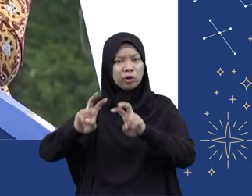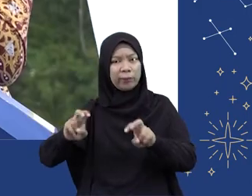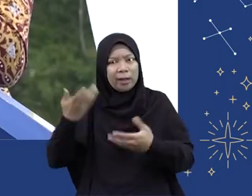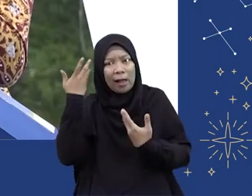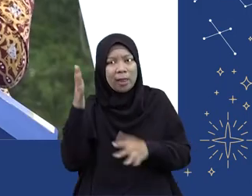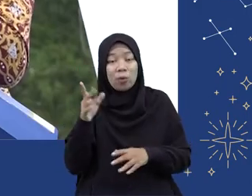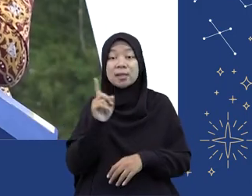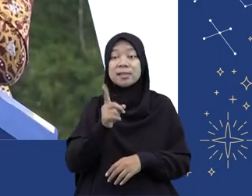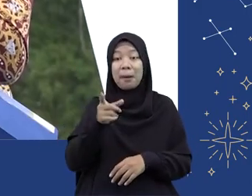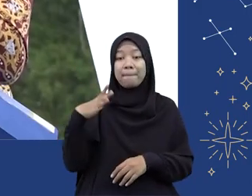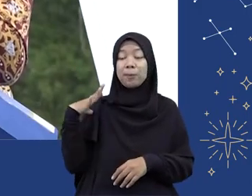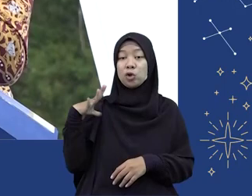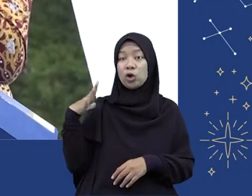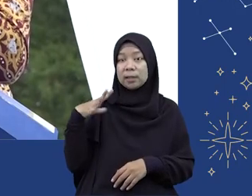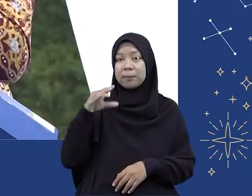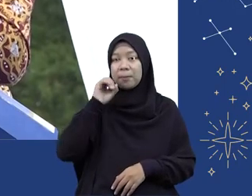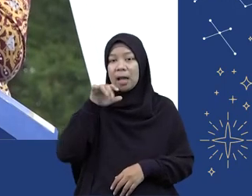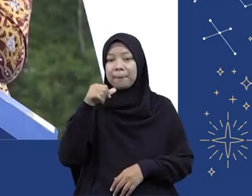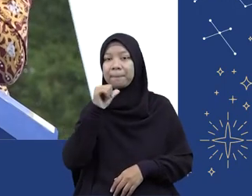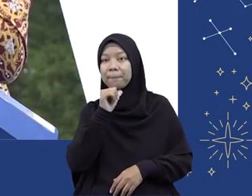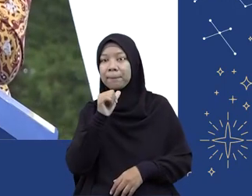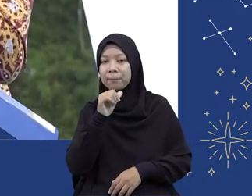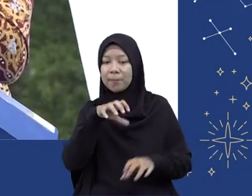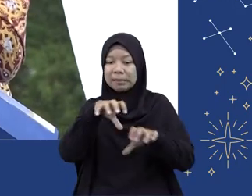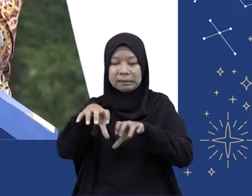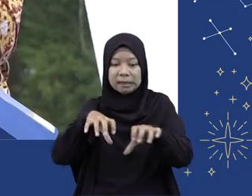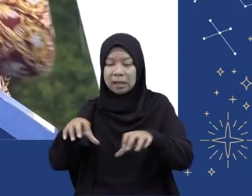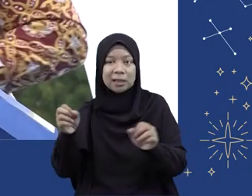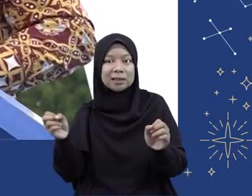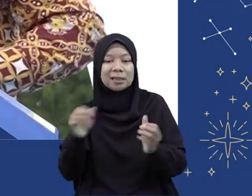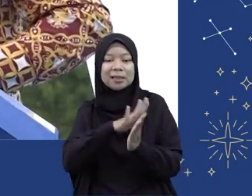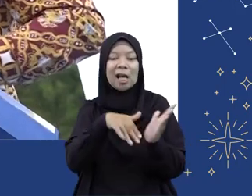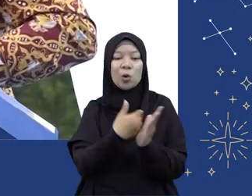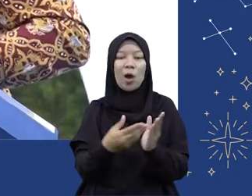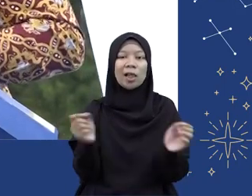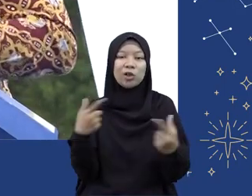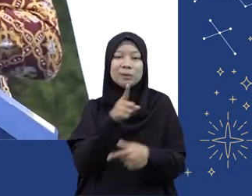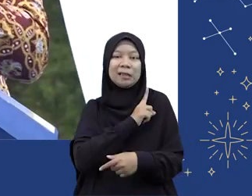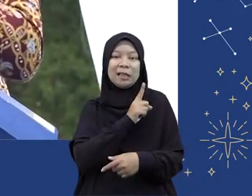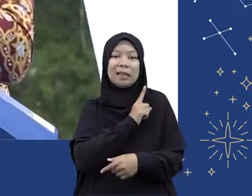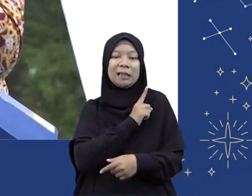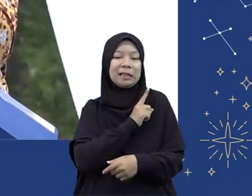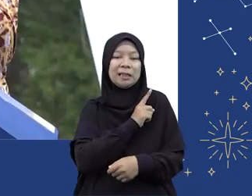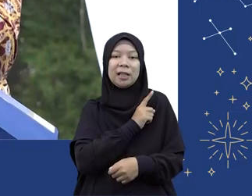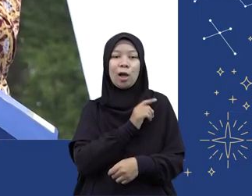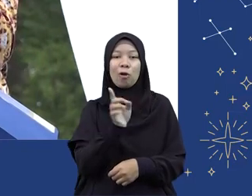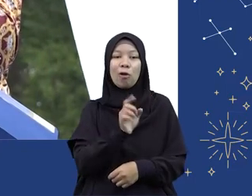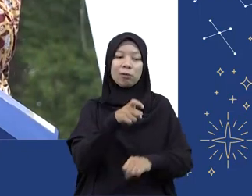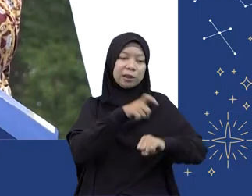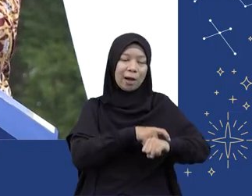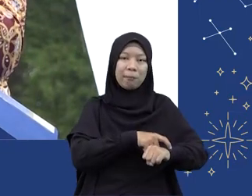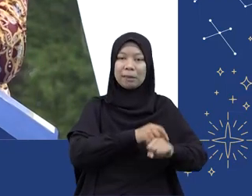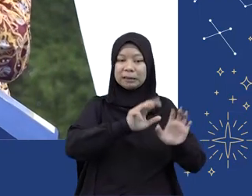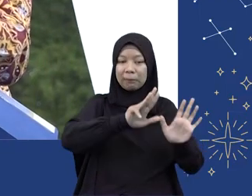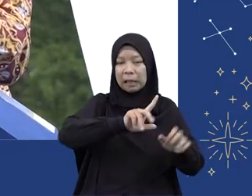karena dosen itu suka ngatur-ngatur sendiri jadwal hidupnya ya tidak Nine to five banget